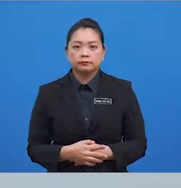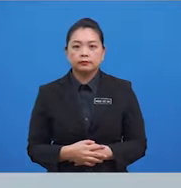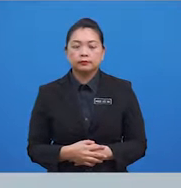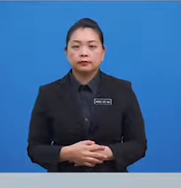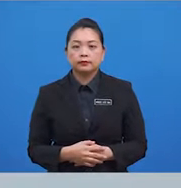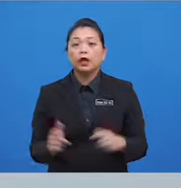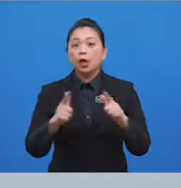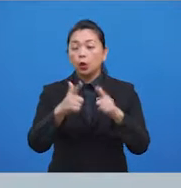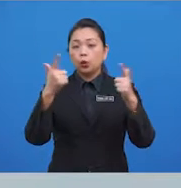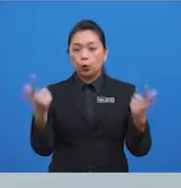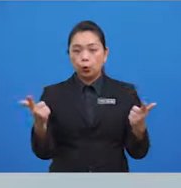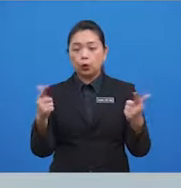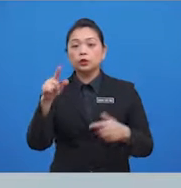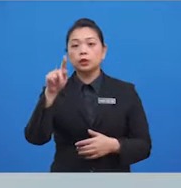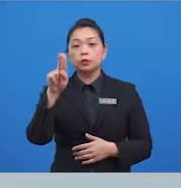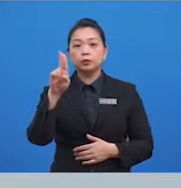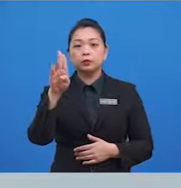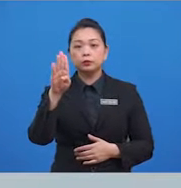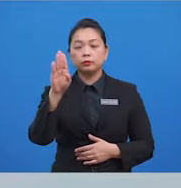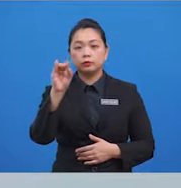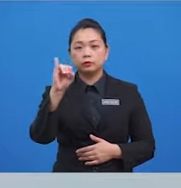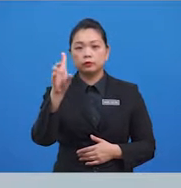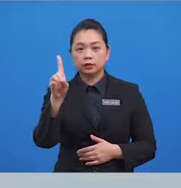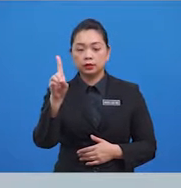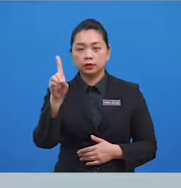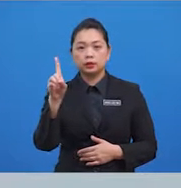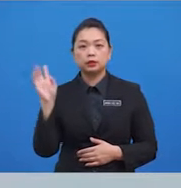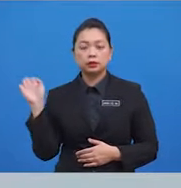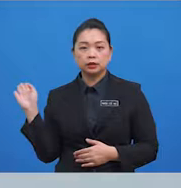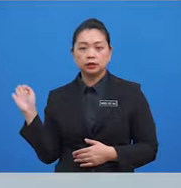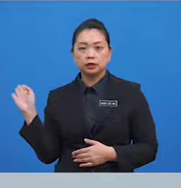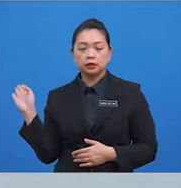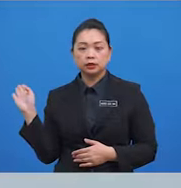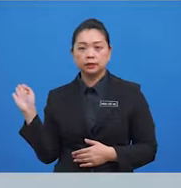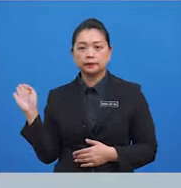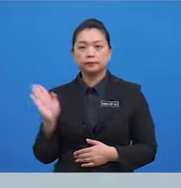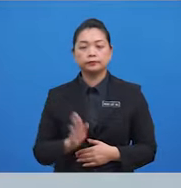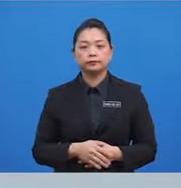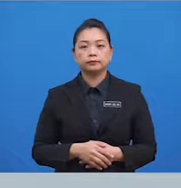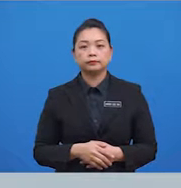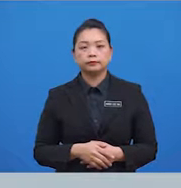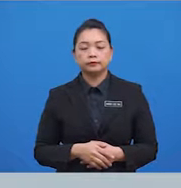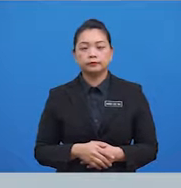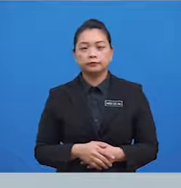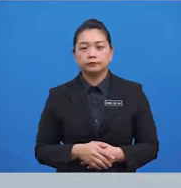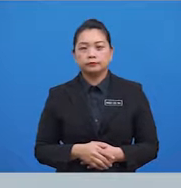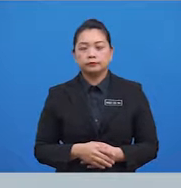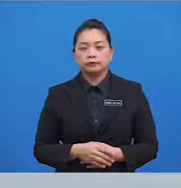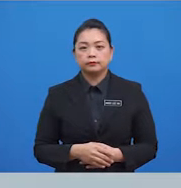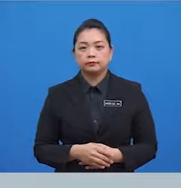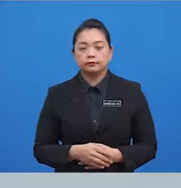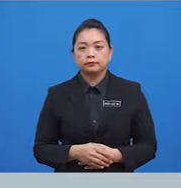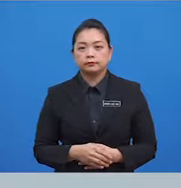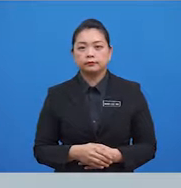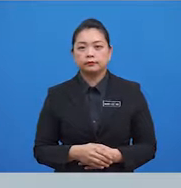Luas kuboid yang dipaparkan ialah 2 darab luas segi 4 tepat, iaitu 2 darab